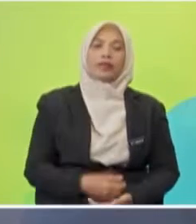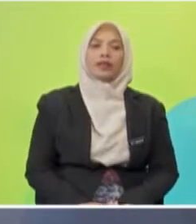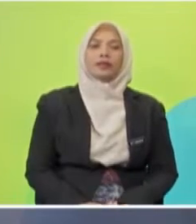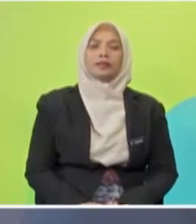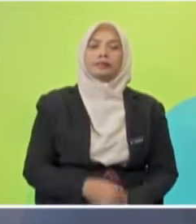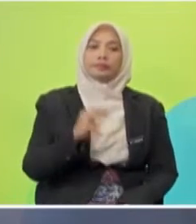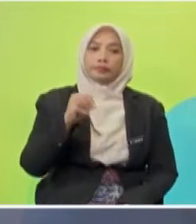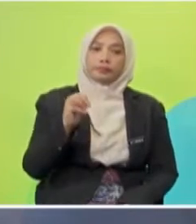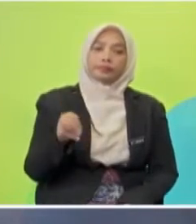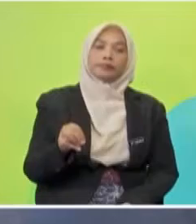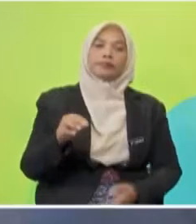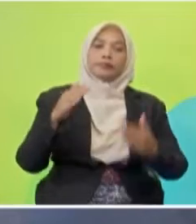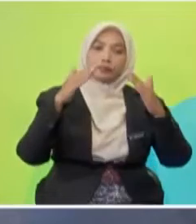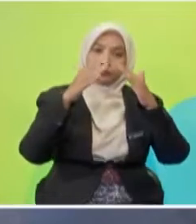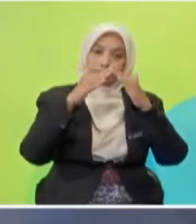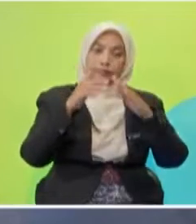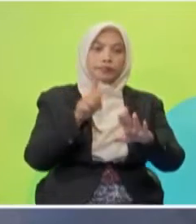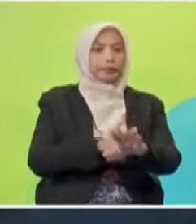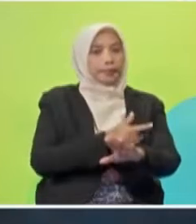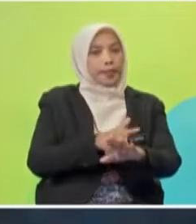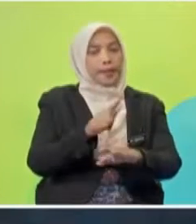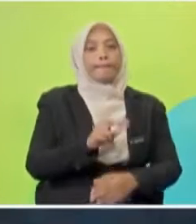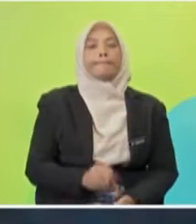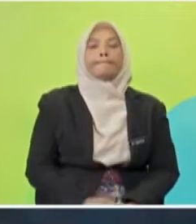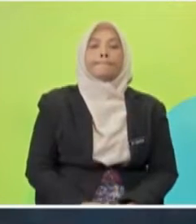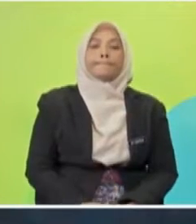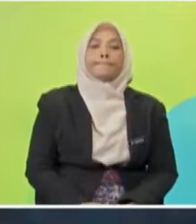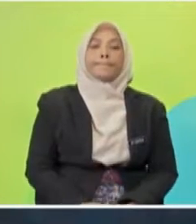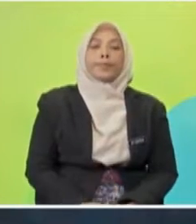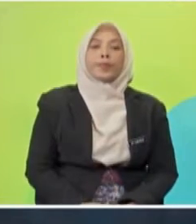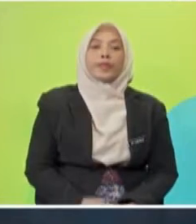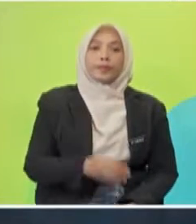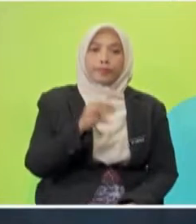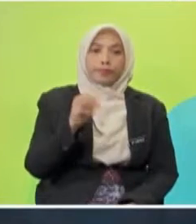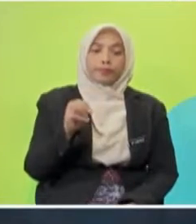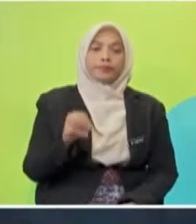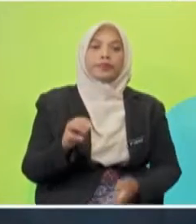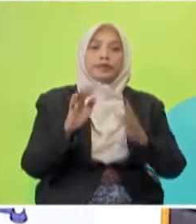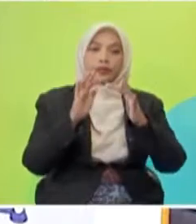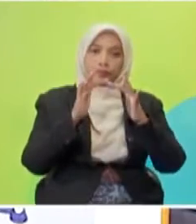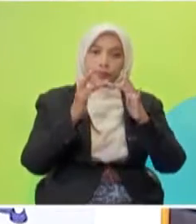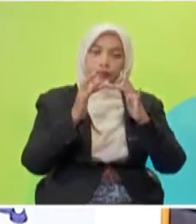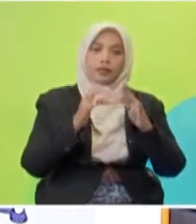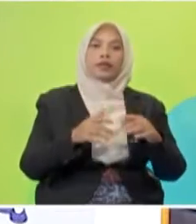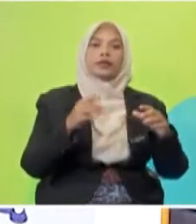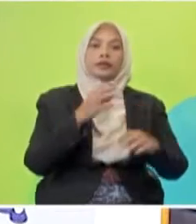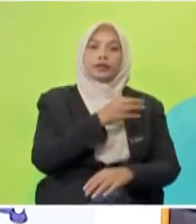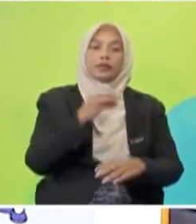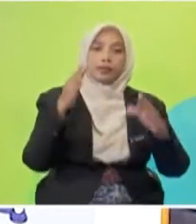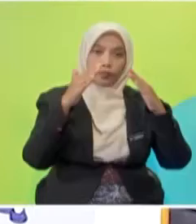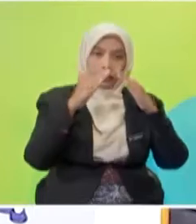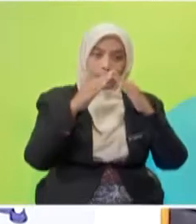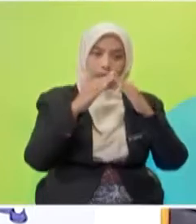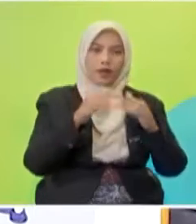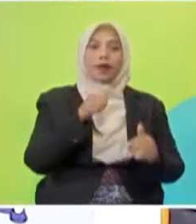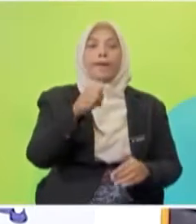latihan bagi mata pelajaran kita pada hari ini. Terima kasih, Syafiqah. Anak-anak murid yang berada di atas talian dan juga yang berada di rumah, anda boleh